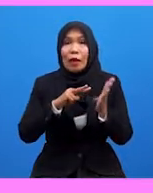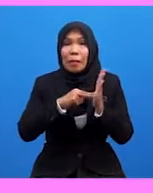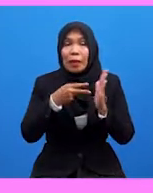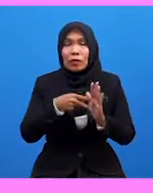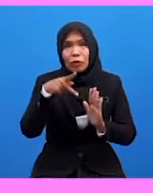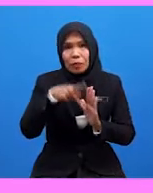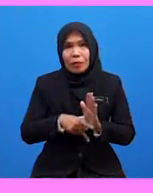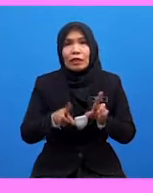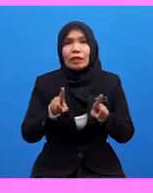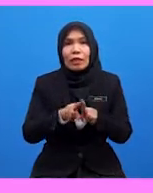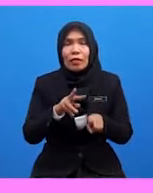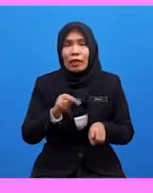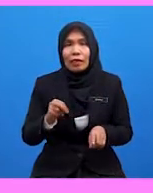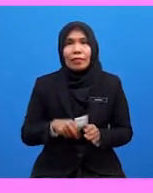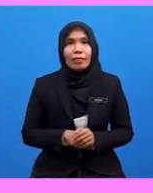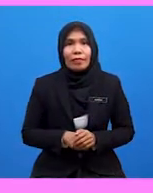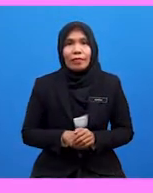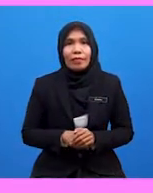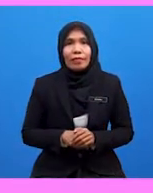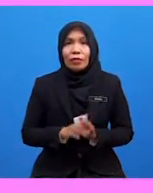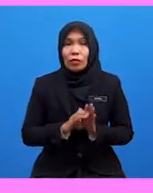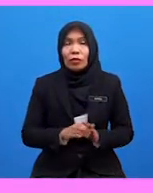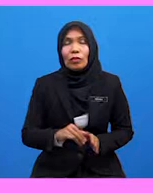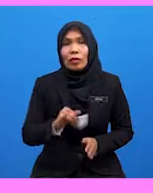atau ekuatif. Contoh ayat, ibu